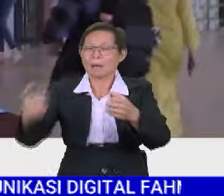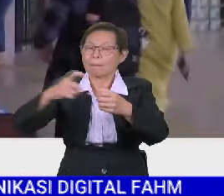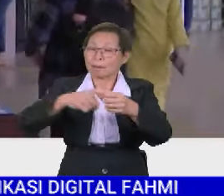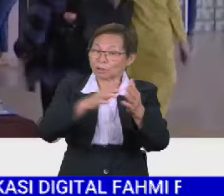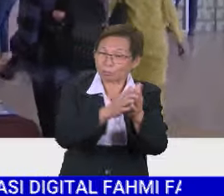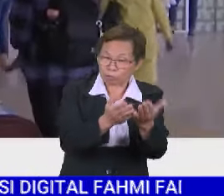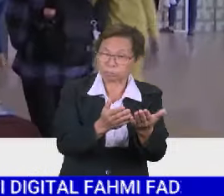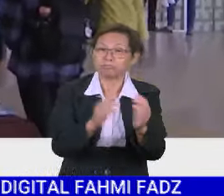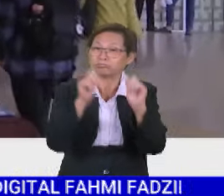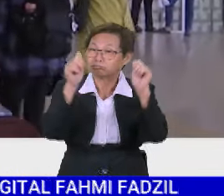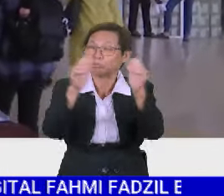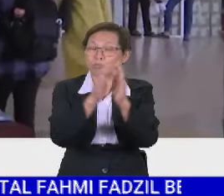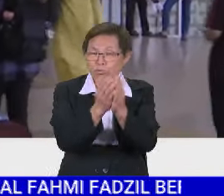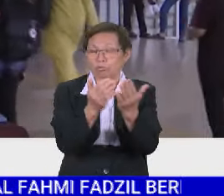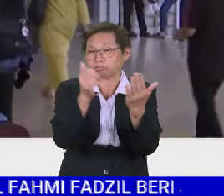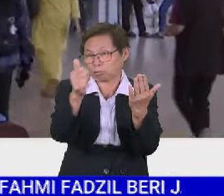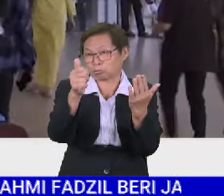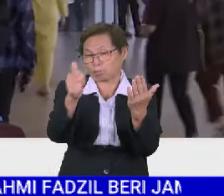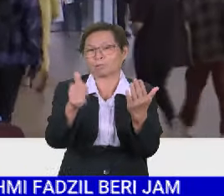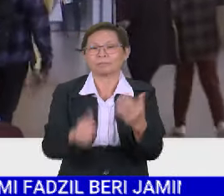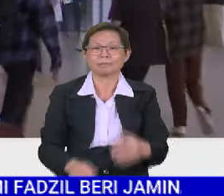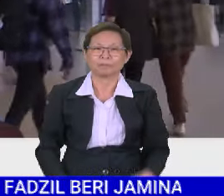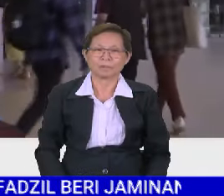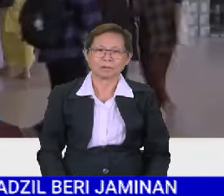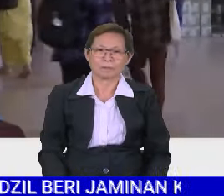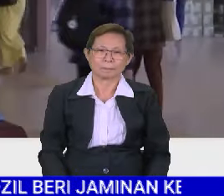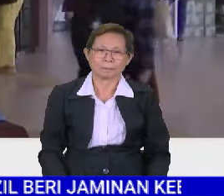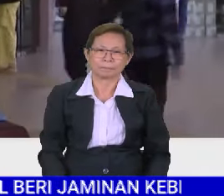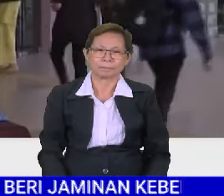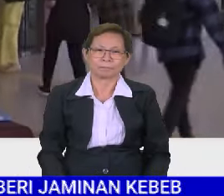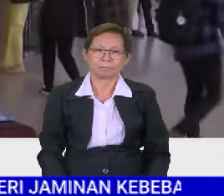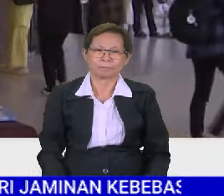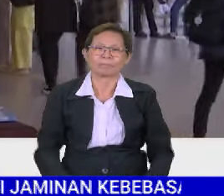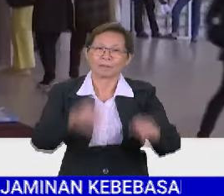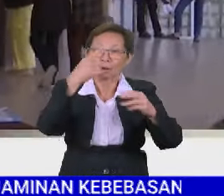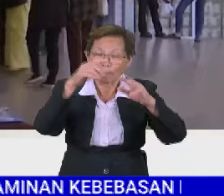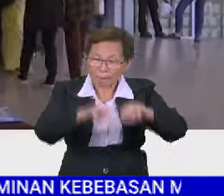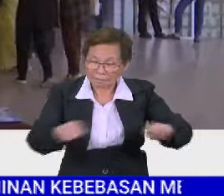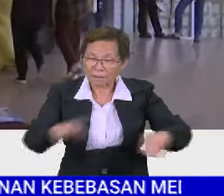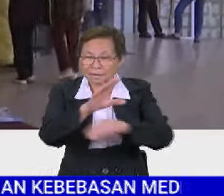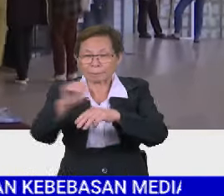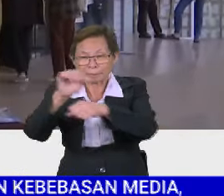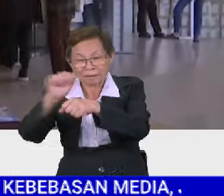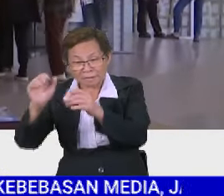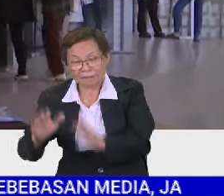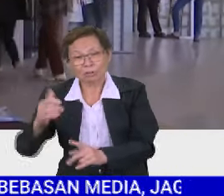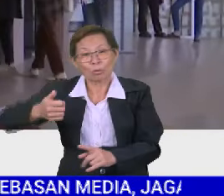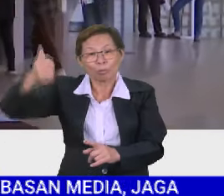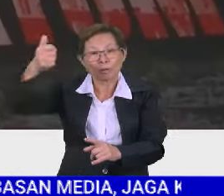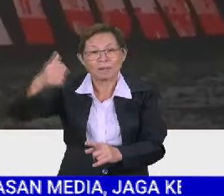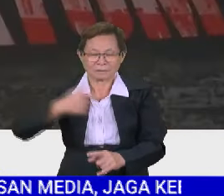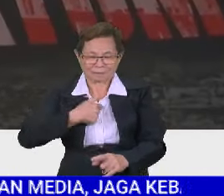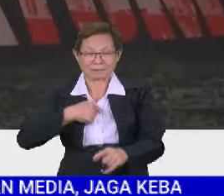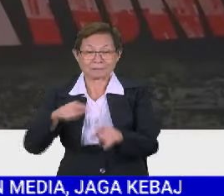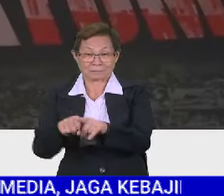sebenarnya sangat bagus terutamanya para apa nih pelajar dan juga kaki tangan saya